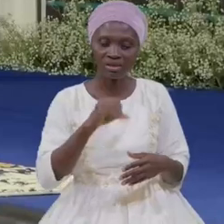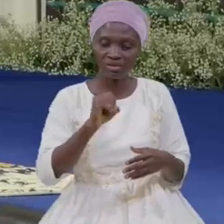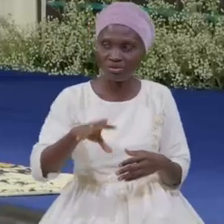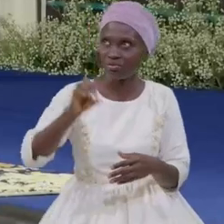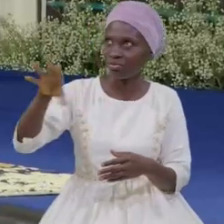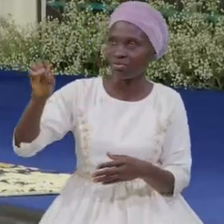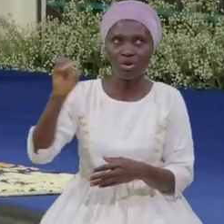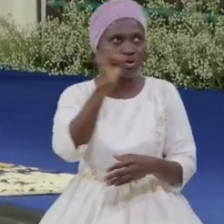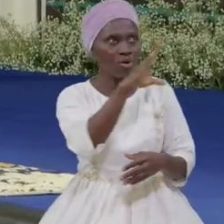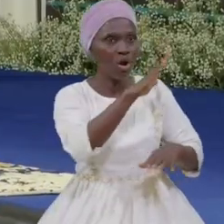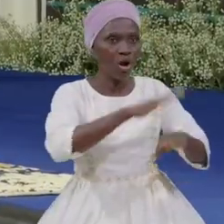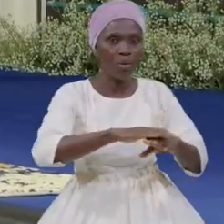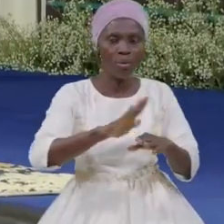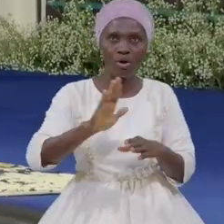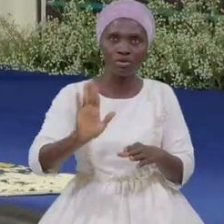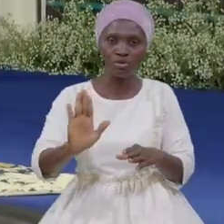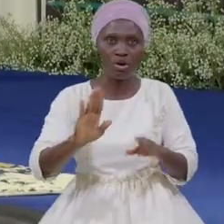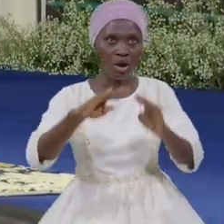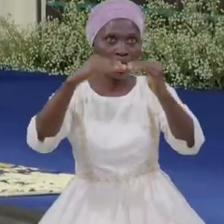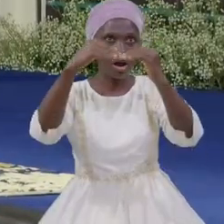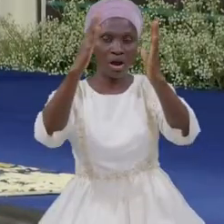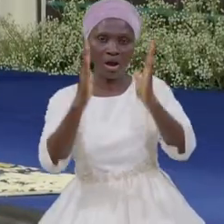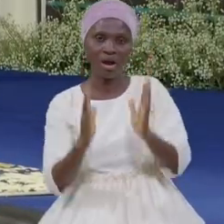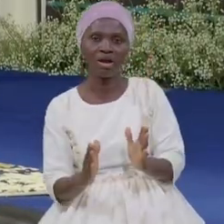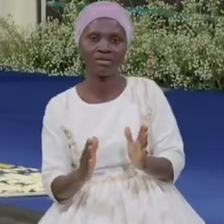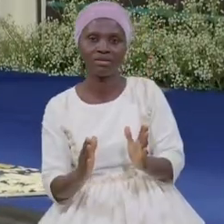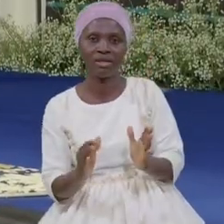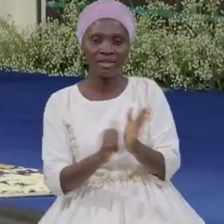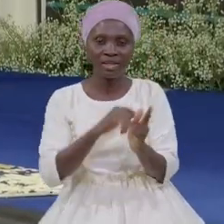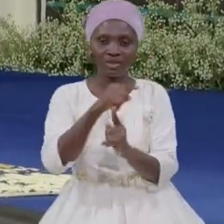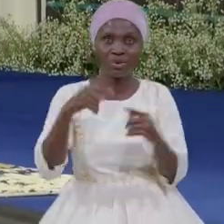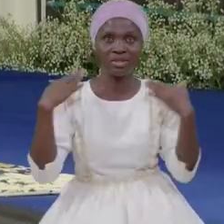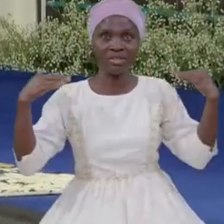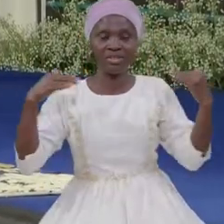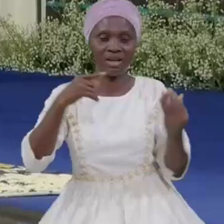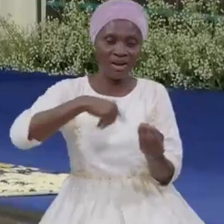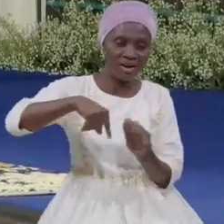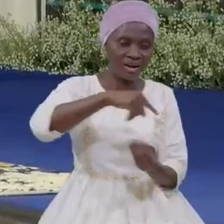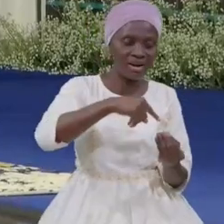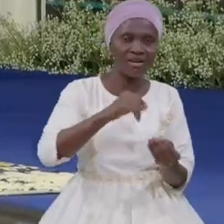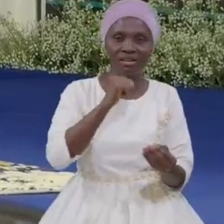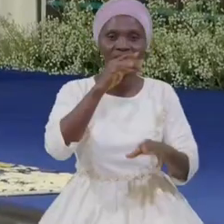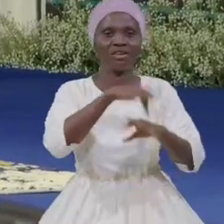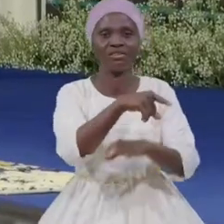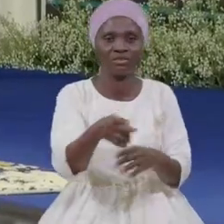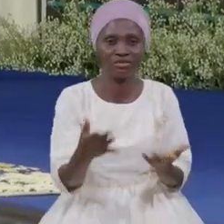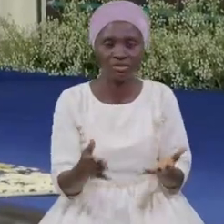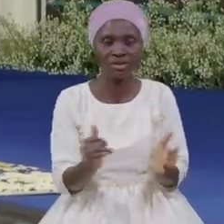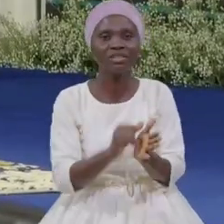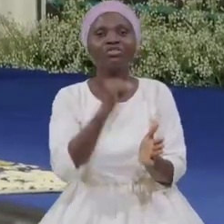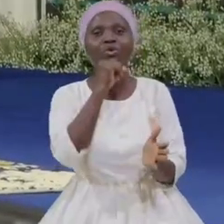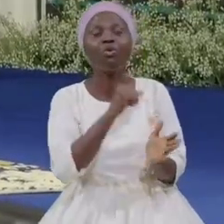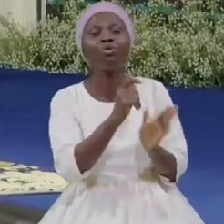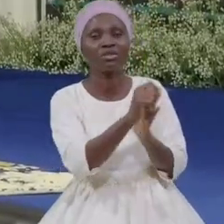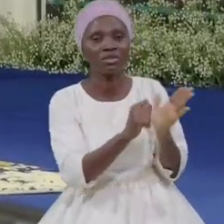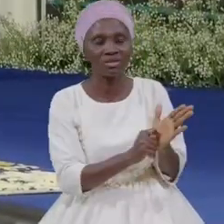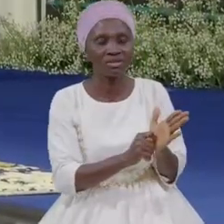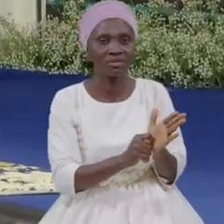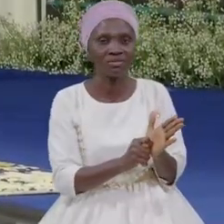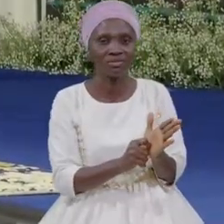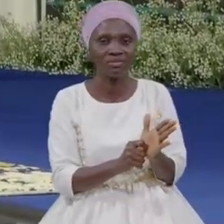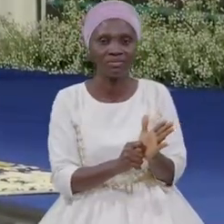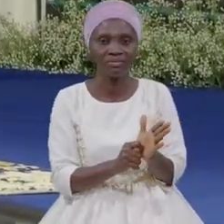l'ange de mort passera, il ne va pas te toucher. Oui, ça c'est l'Ancien Testament. C'est comme ça qu'ils avaient leur salut avant